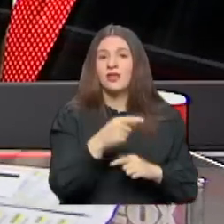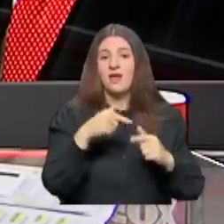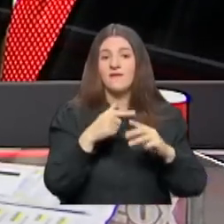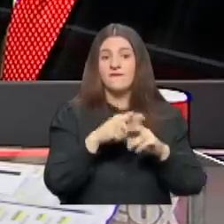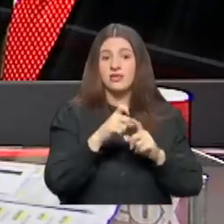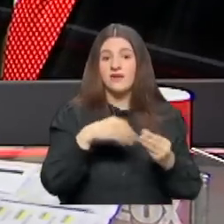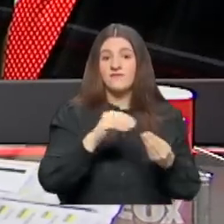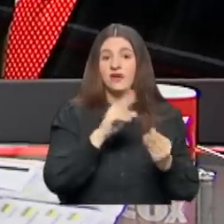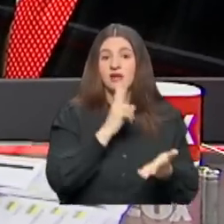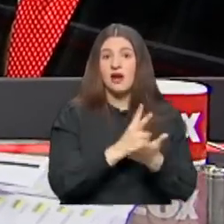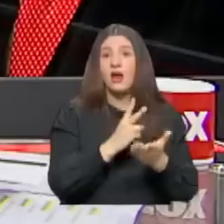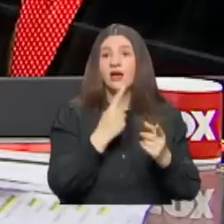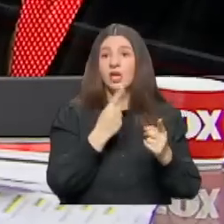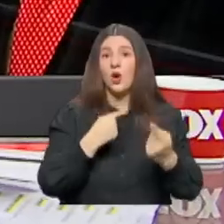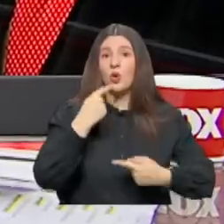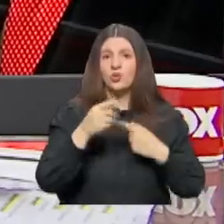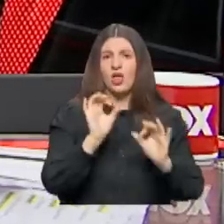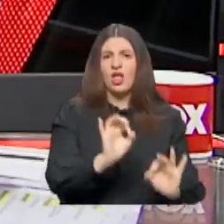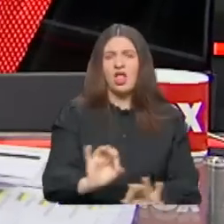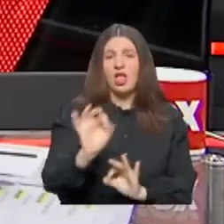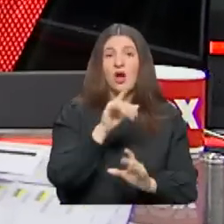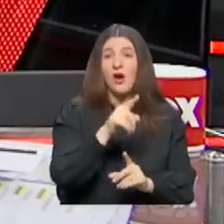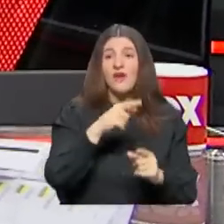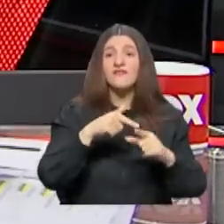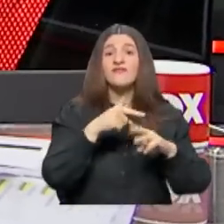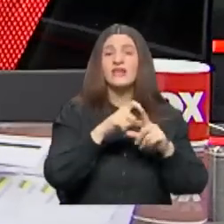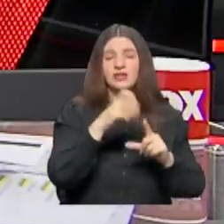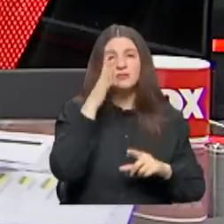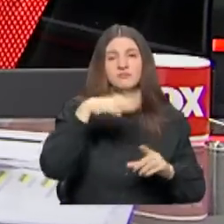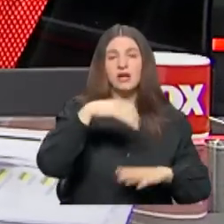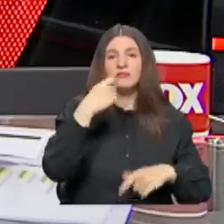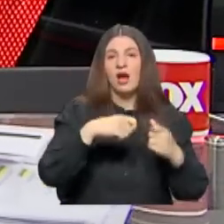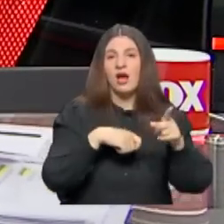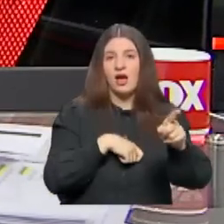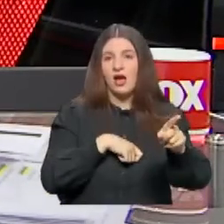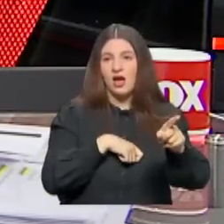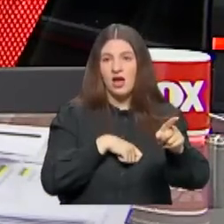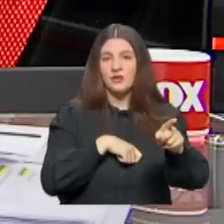Fed'in faiz kararı diye konuşulup duruyor ya, işte o Fed, Amerikan Merkez Bankası.